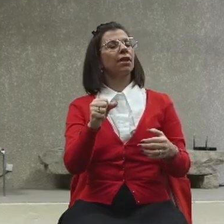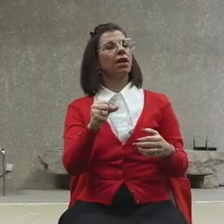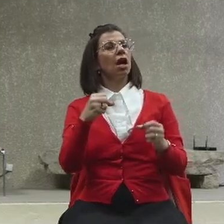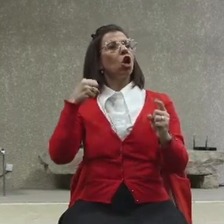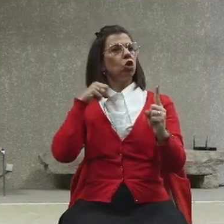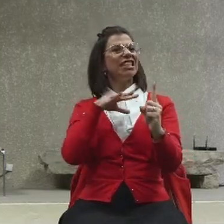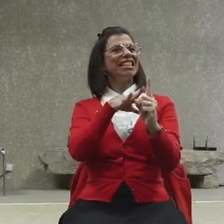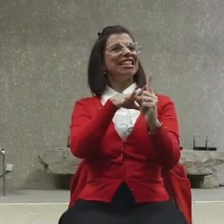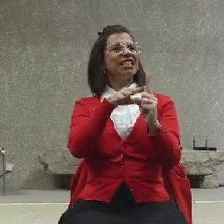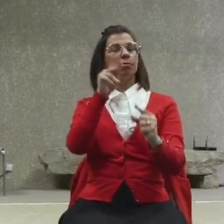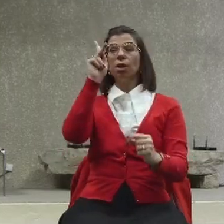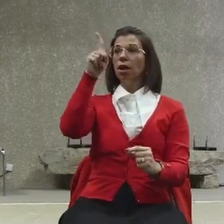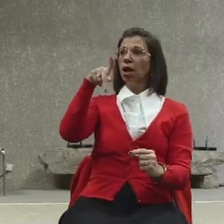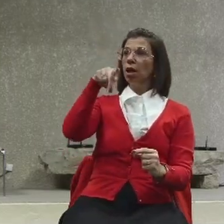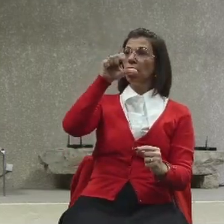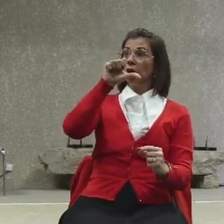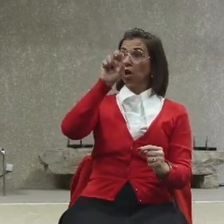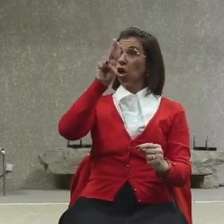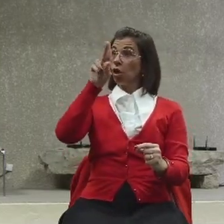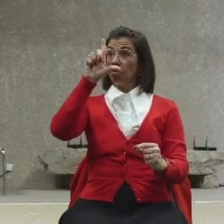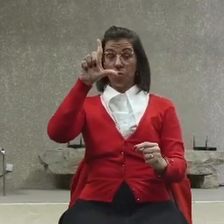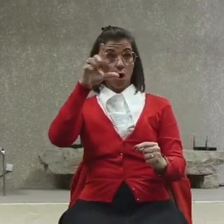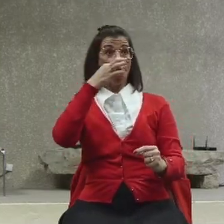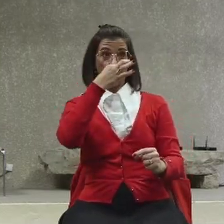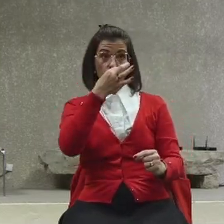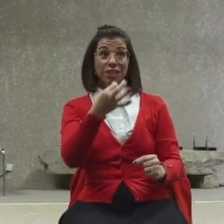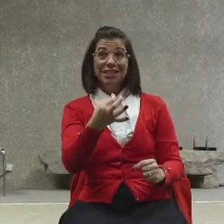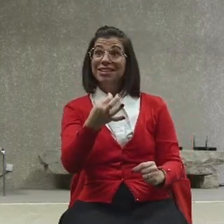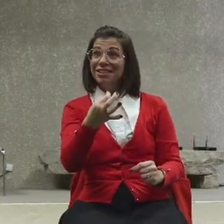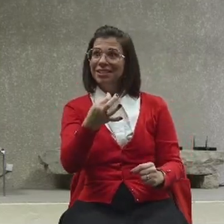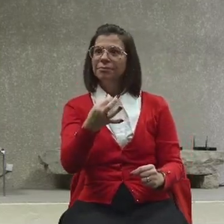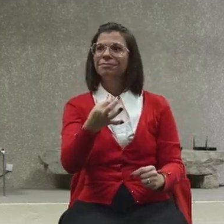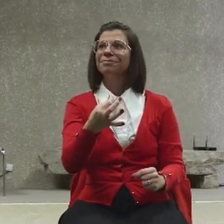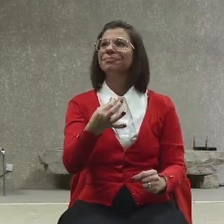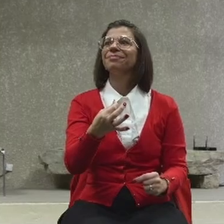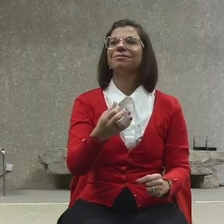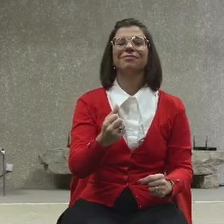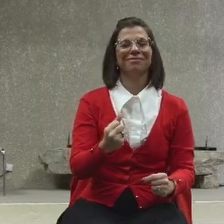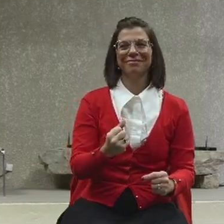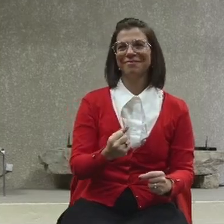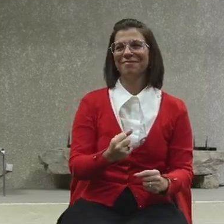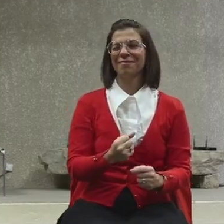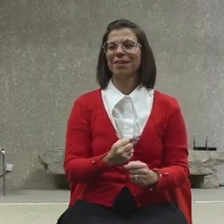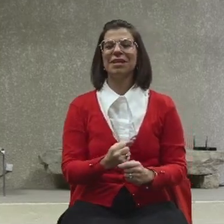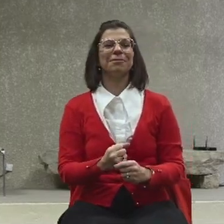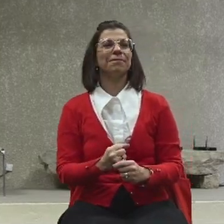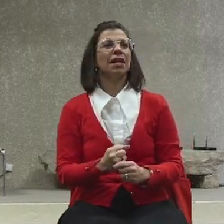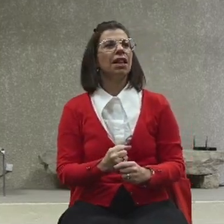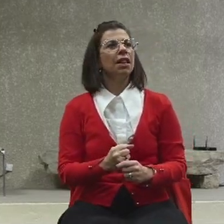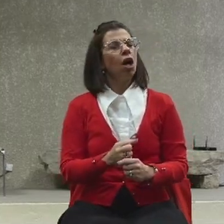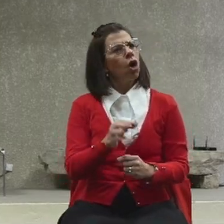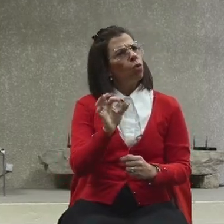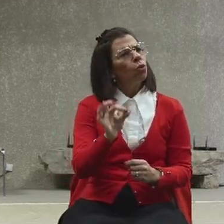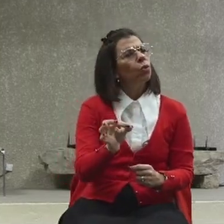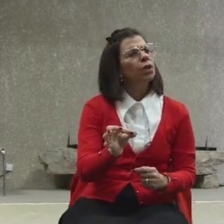Le point qu'il faut considérer, c'est que lorsque Jésus meurt à la croix du Calvaire, et vous qui avez cru